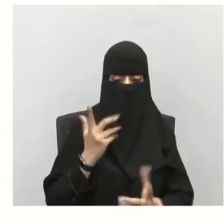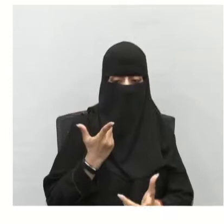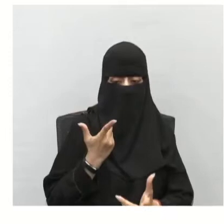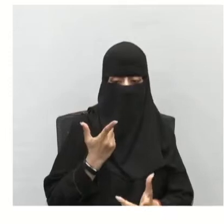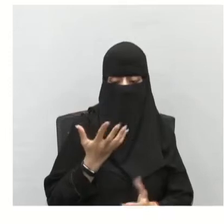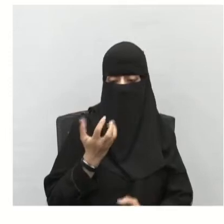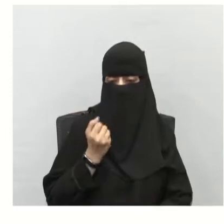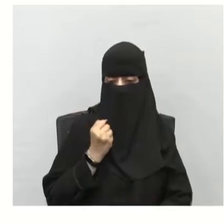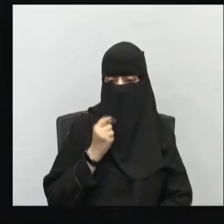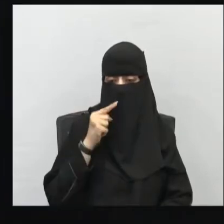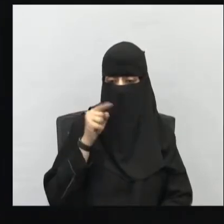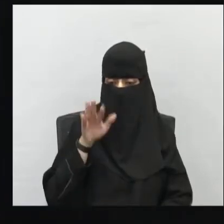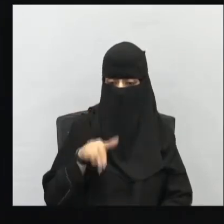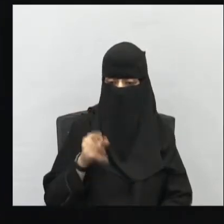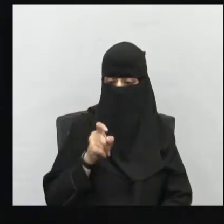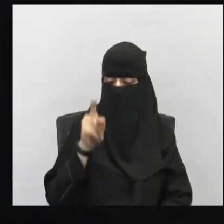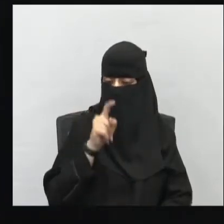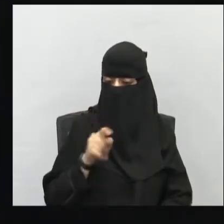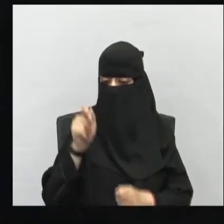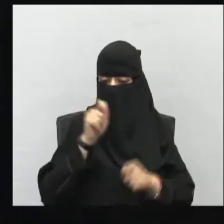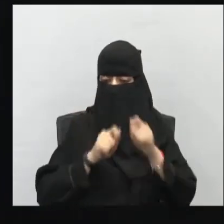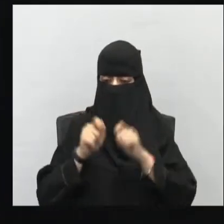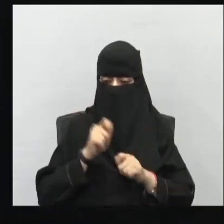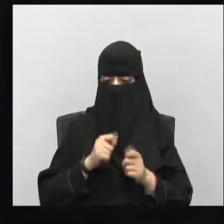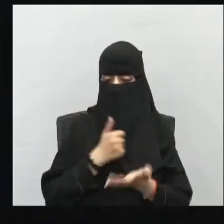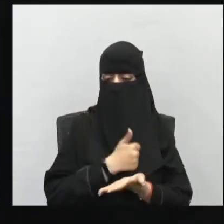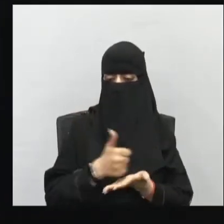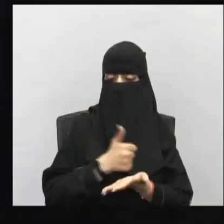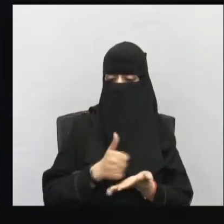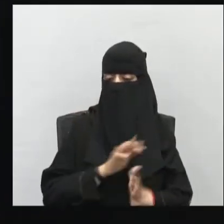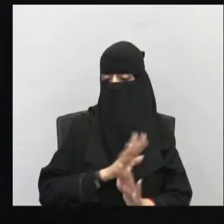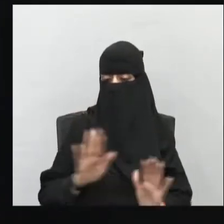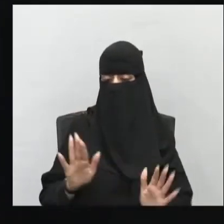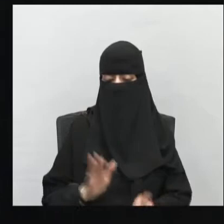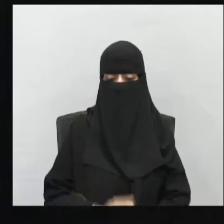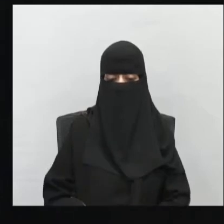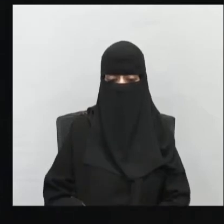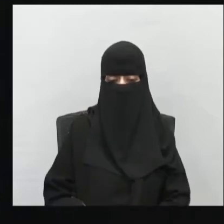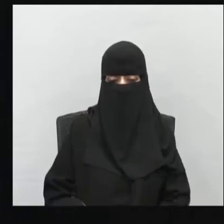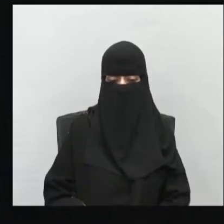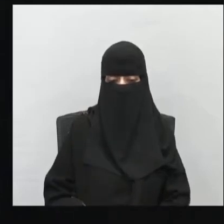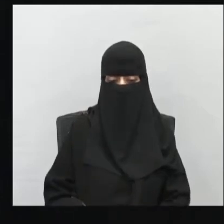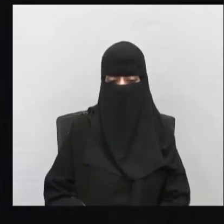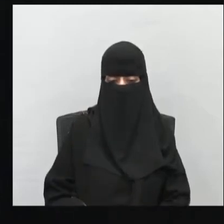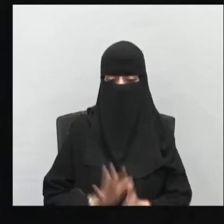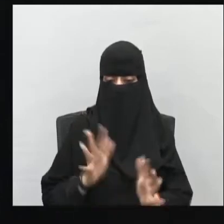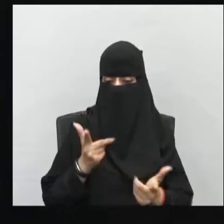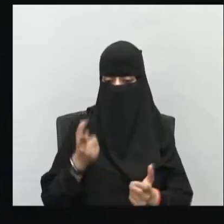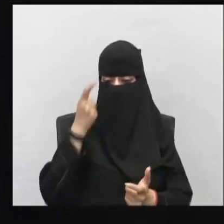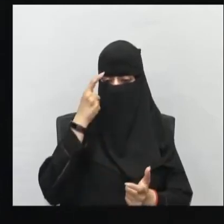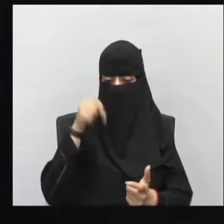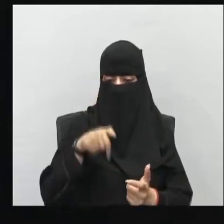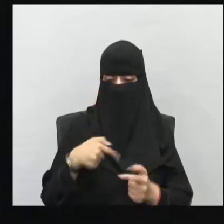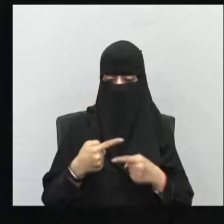10 ضرب 10. في هذا السؤال سوف أستخدم أنا ماذا؟ الأنماط فقط. يلا ماذا سأفعل هنا؟ كيف سأجد